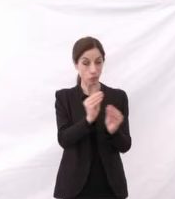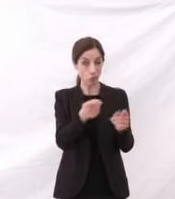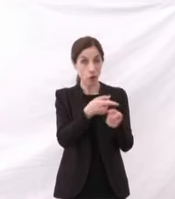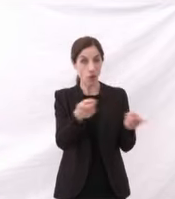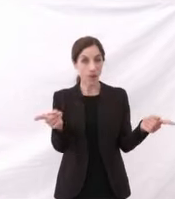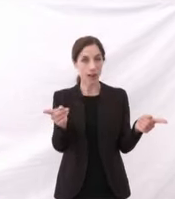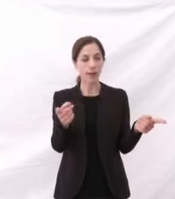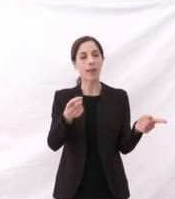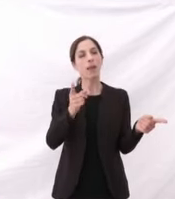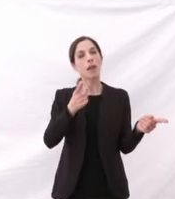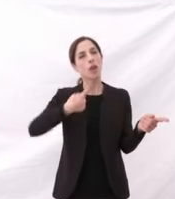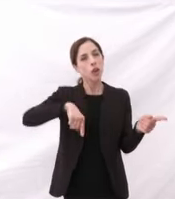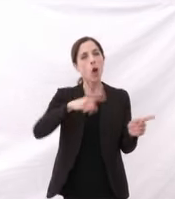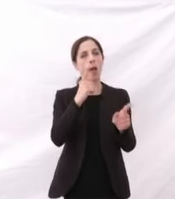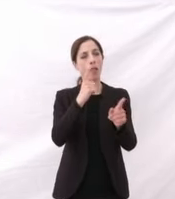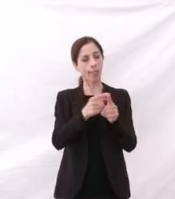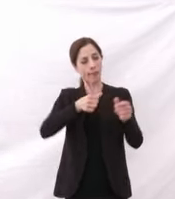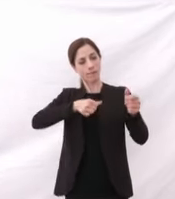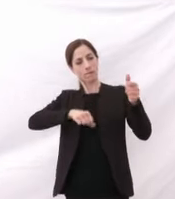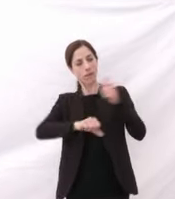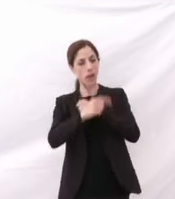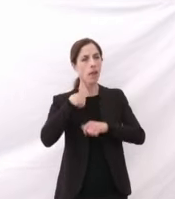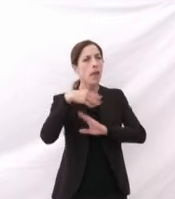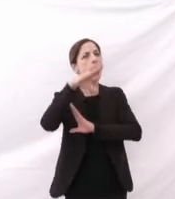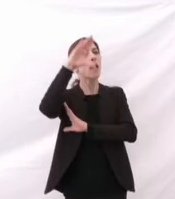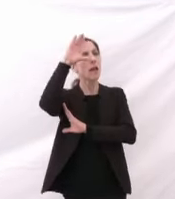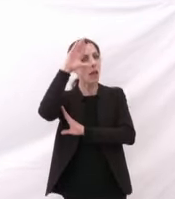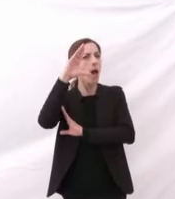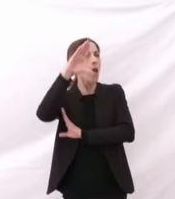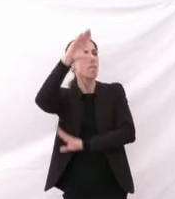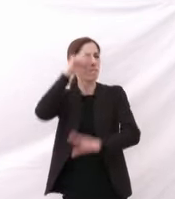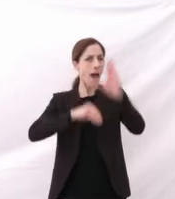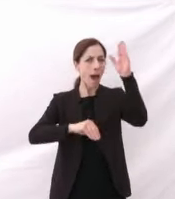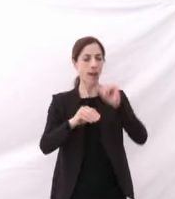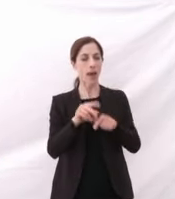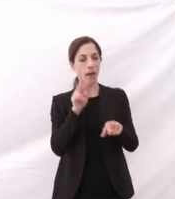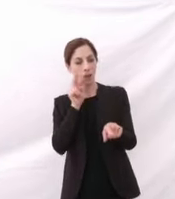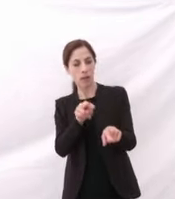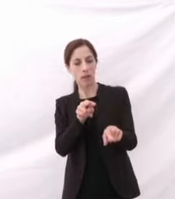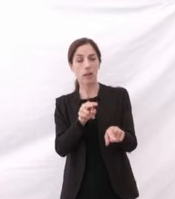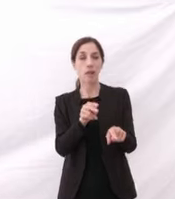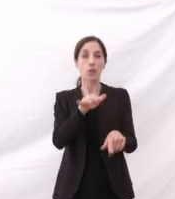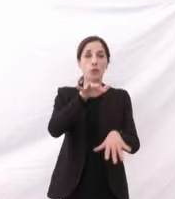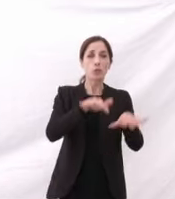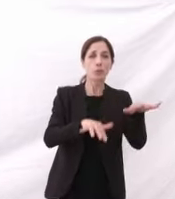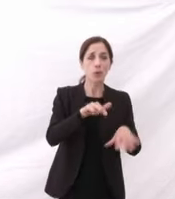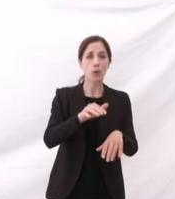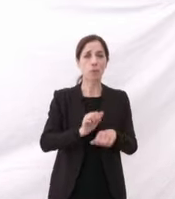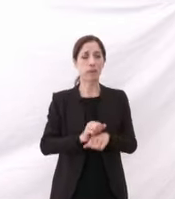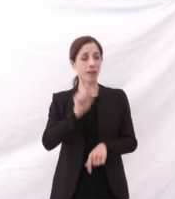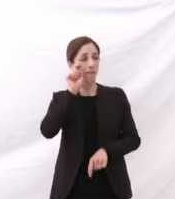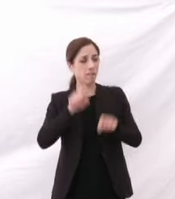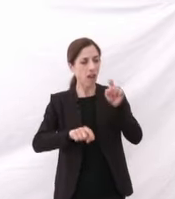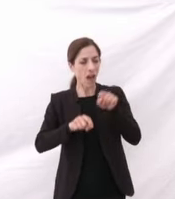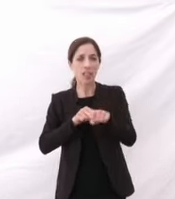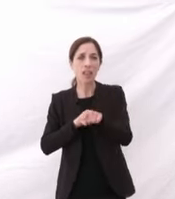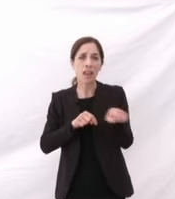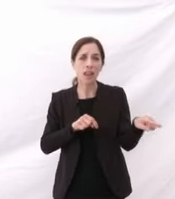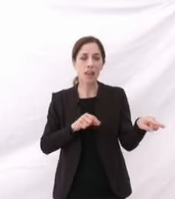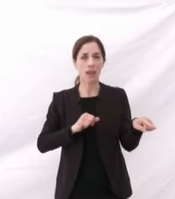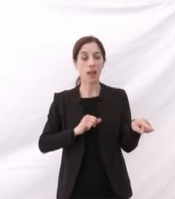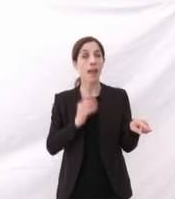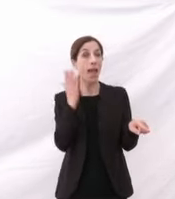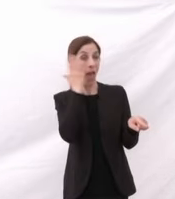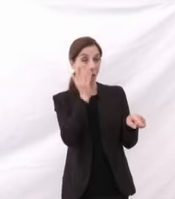cerchiamo sempre di imparare qualcosa. Anche i loro dubbi, anche le loro fatiche, anche quelli che potrebbero essere i